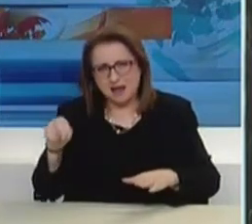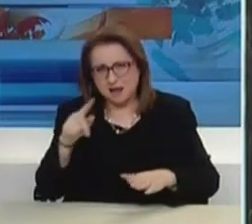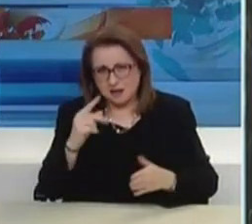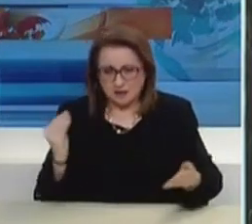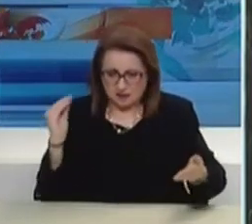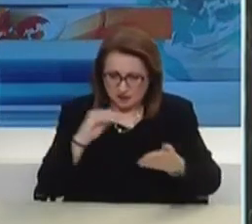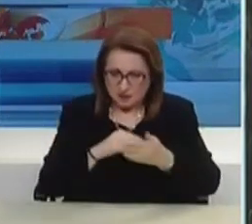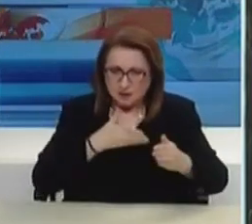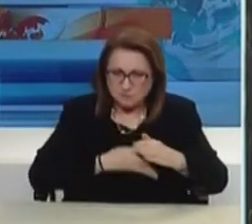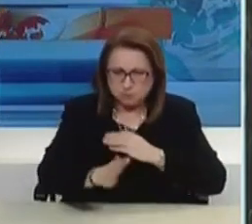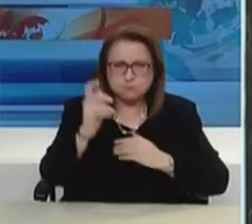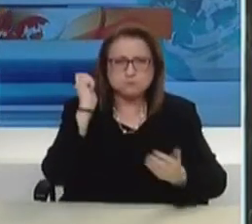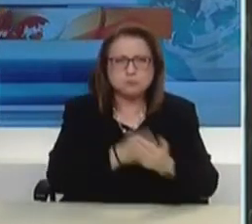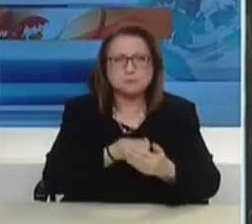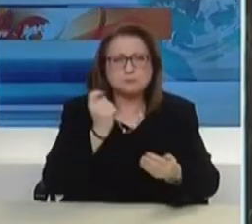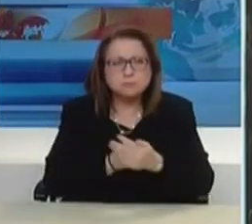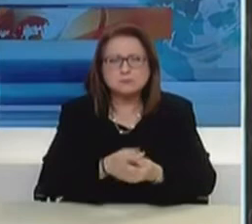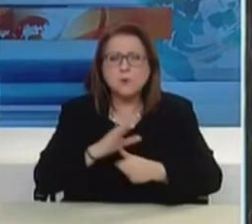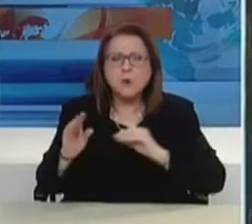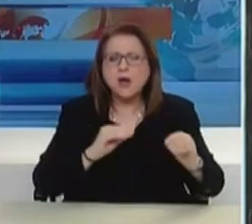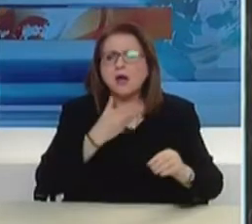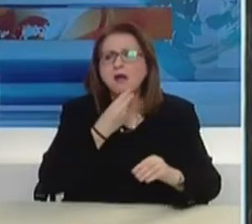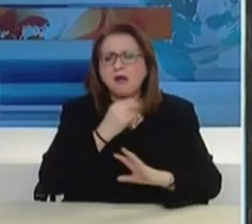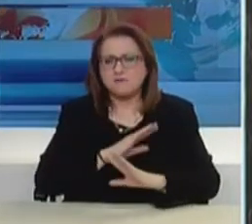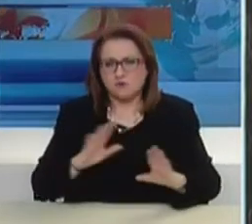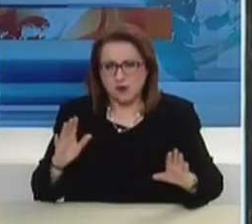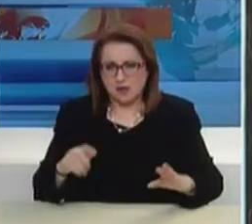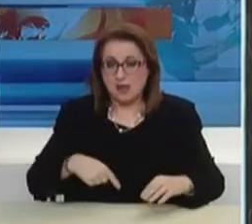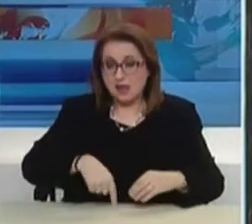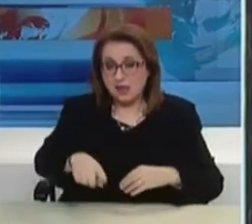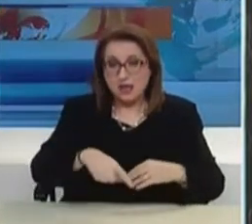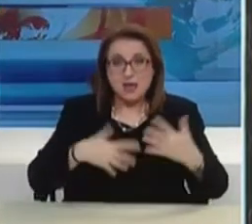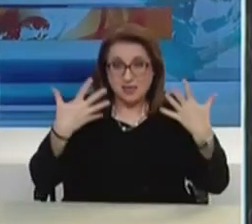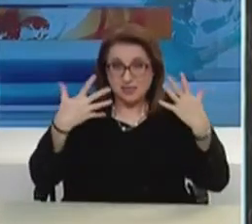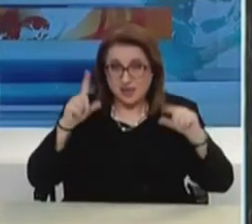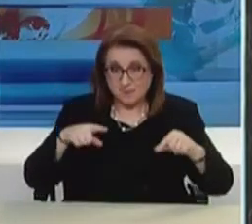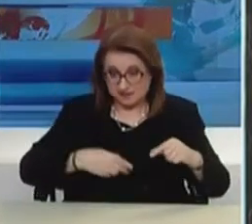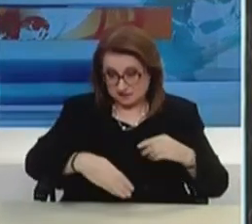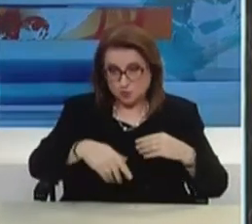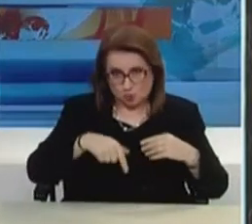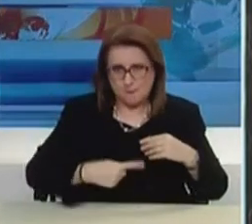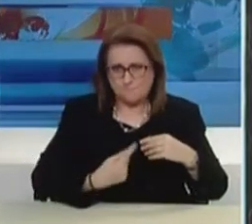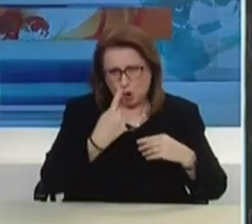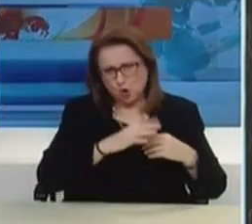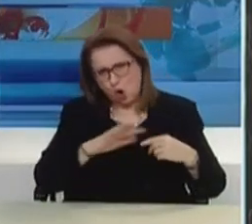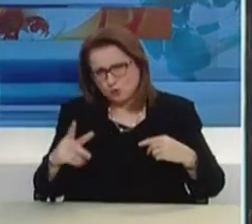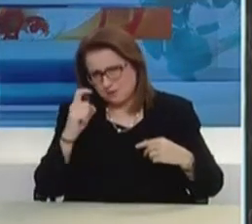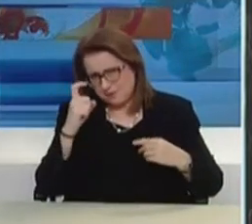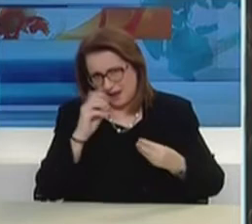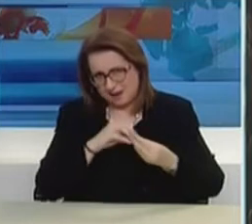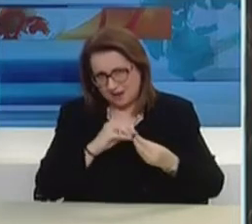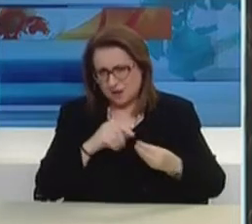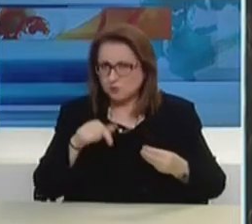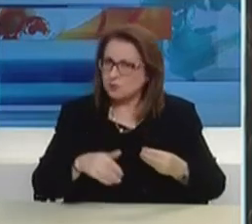σχετική διαδικασία. Μέσα στο πρώτο δεκαήμερο του Απριλίου δίνουμε τη δυνατότητα για πληρωμή